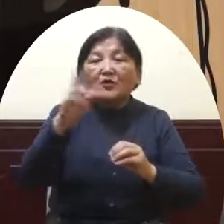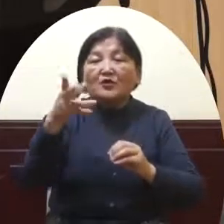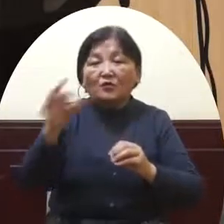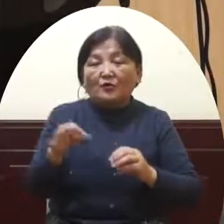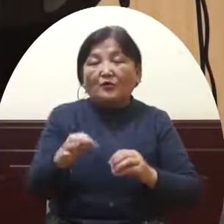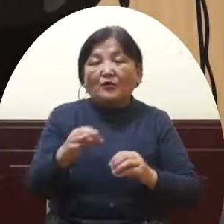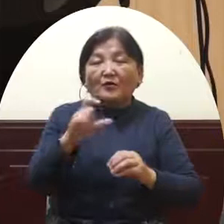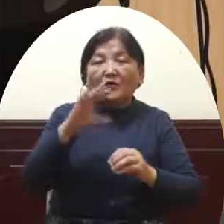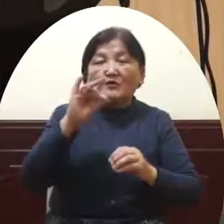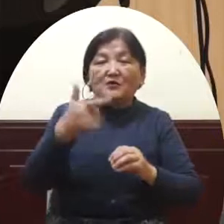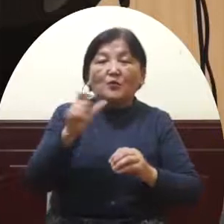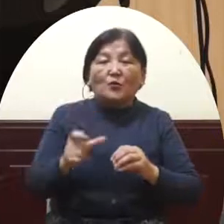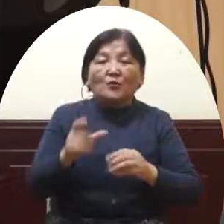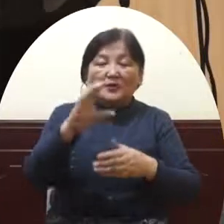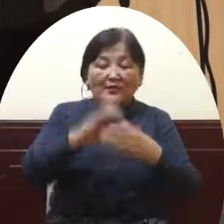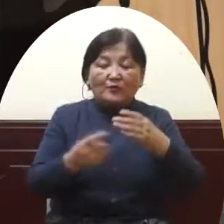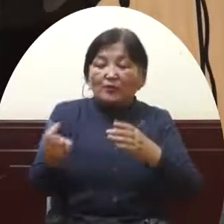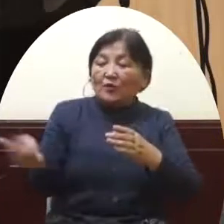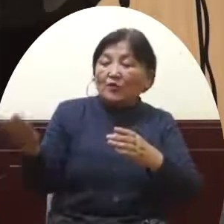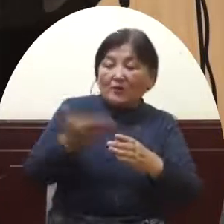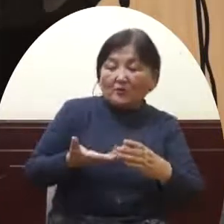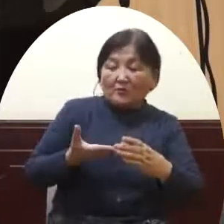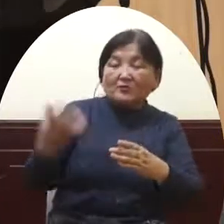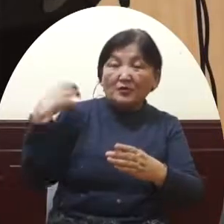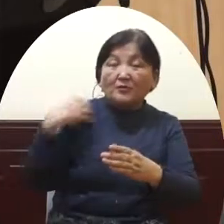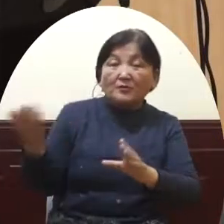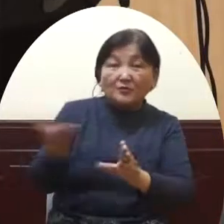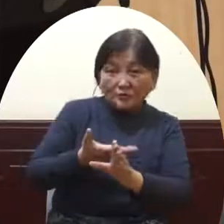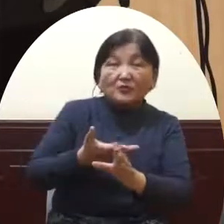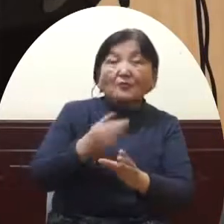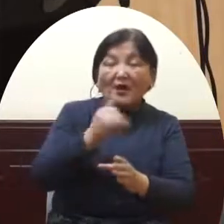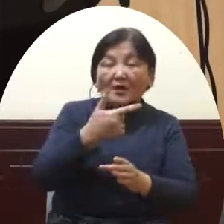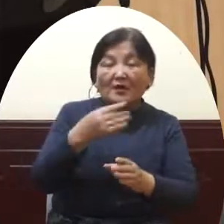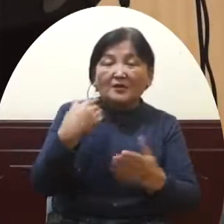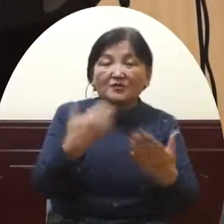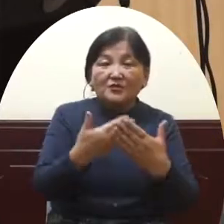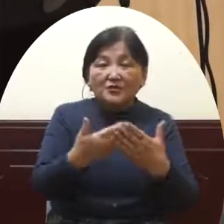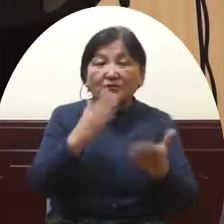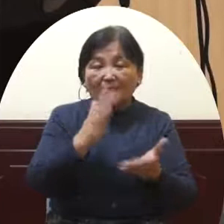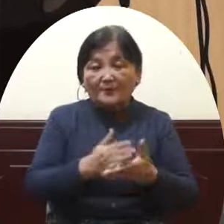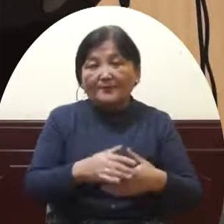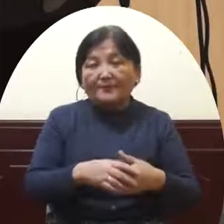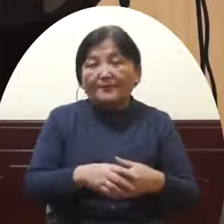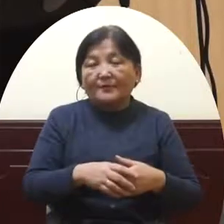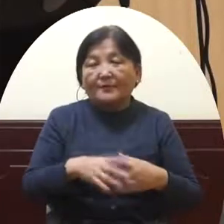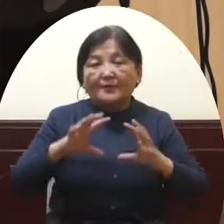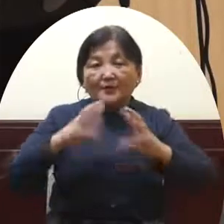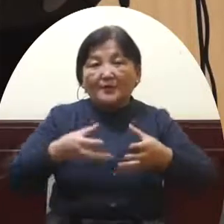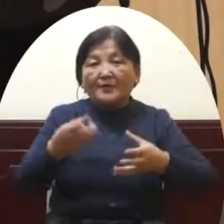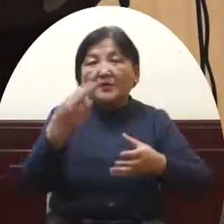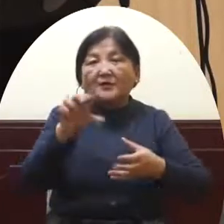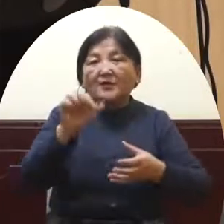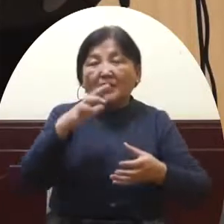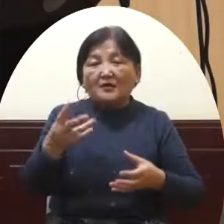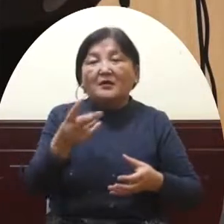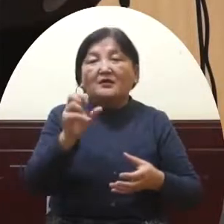эхэлж штэ. Тэгэхээр би бол энэ зүгээр яг сайн бүгэн би мэдэхгүй байна. А ер нь бол дэлхийд даяар ялангуяа энэ улс төрийн намууд хямарж